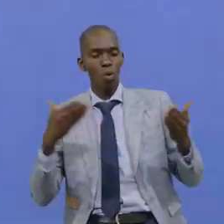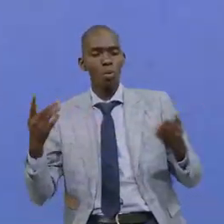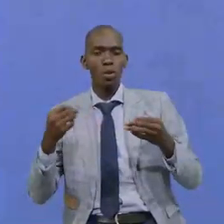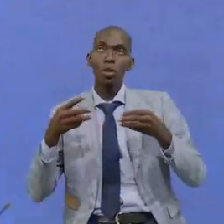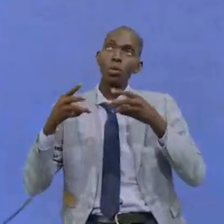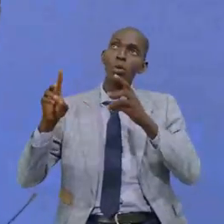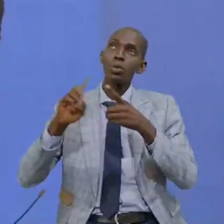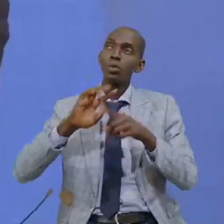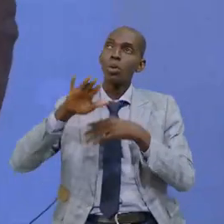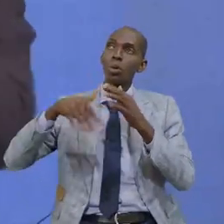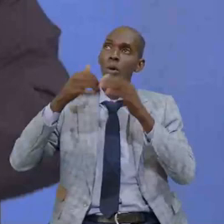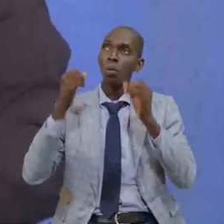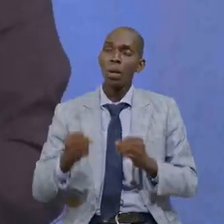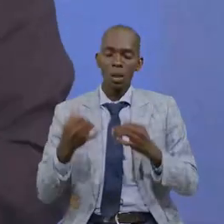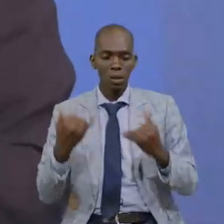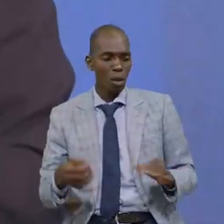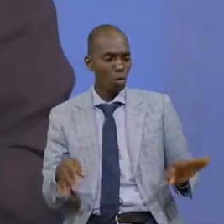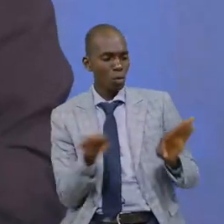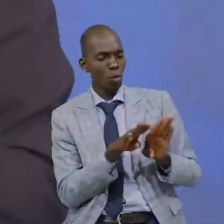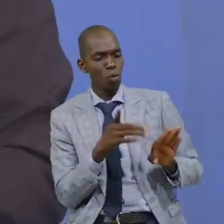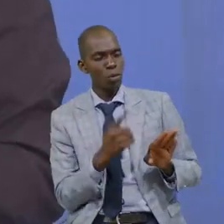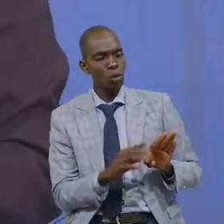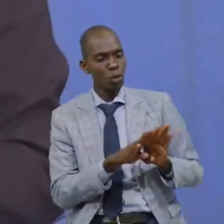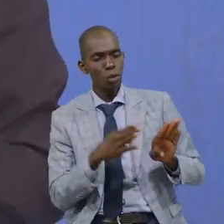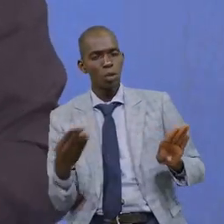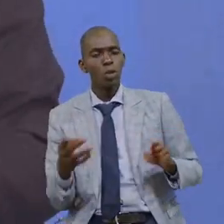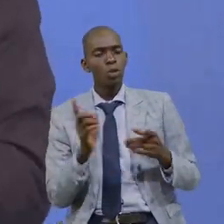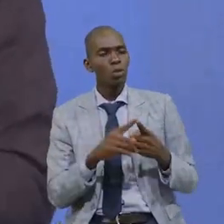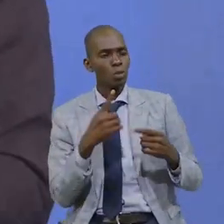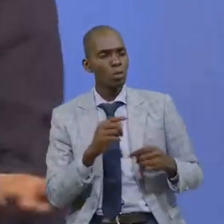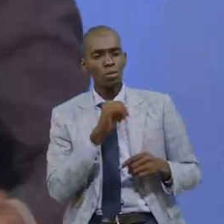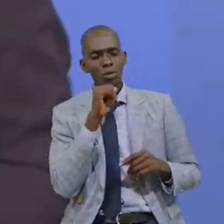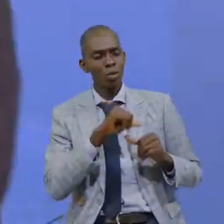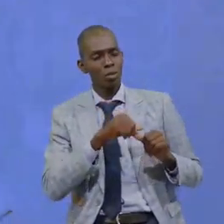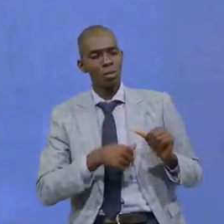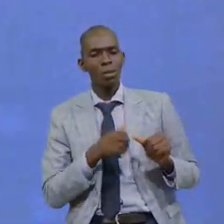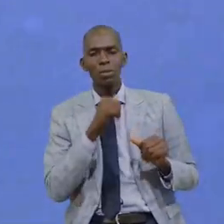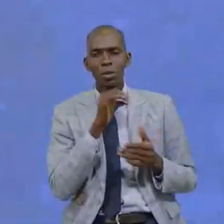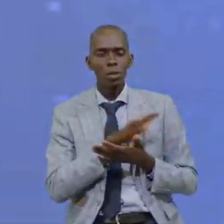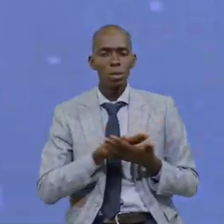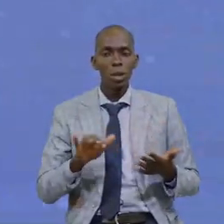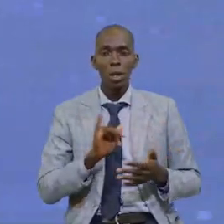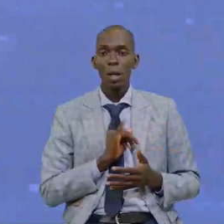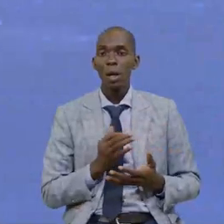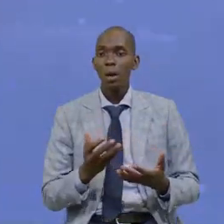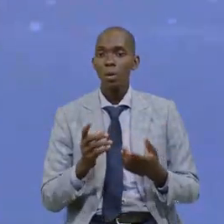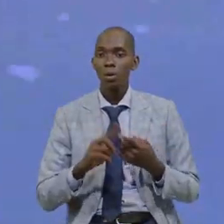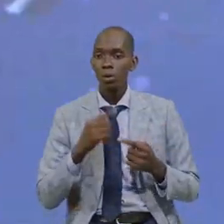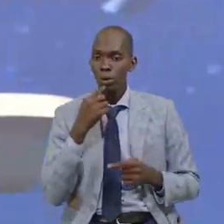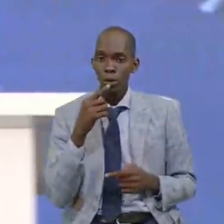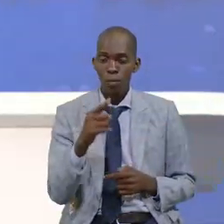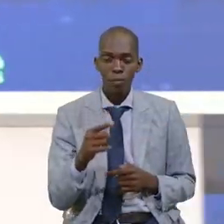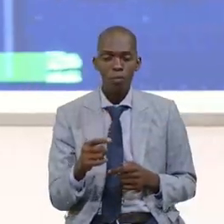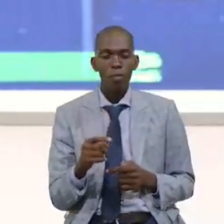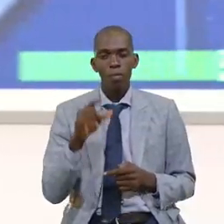Dieu Tout-Puissant et nous fermons la porte contre les incirconcis et les impurs. Et je veux te